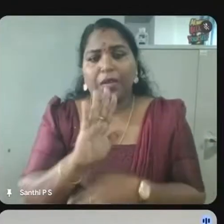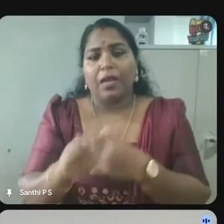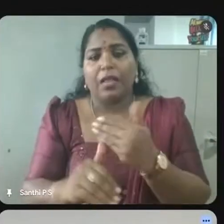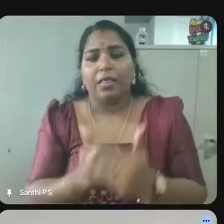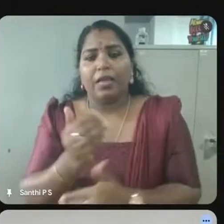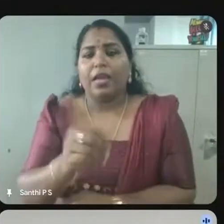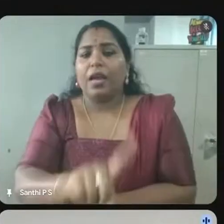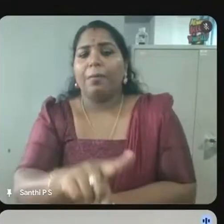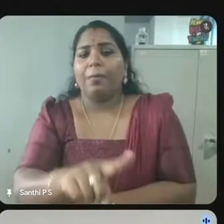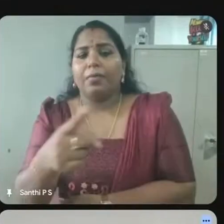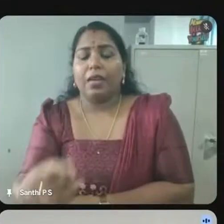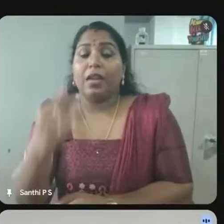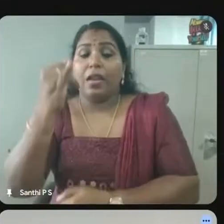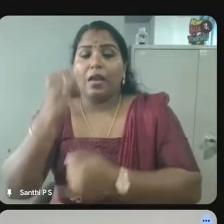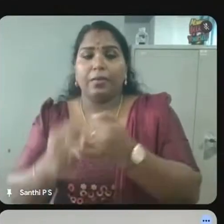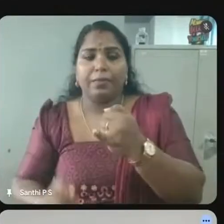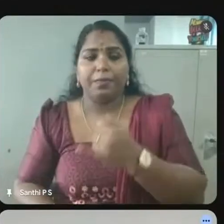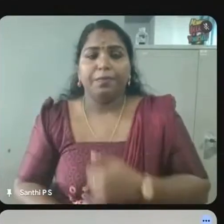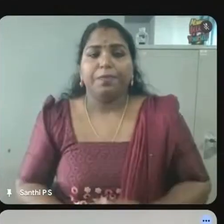ഒരു കണ്ടീഷൻ,